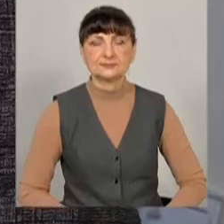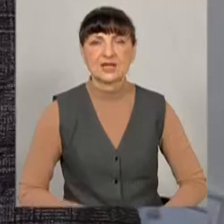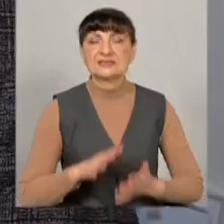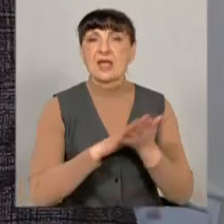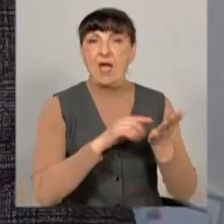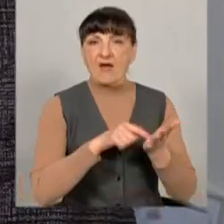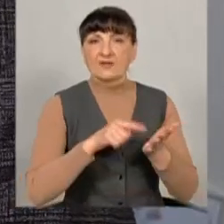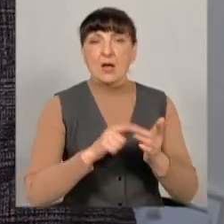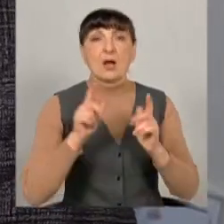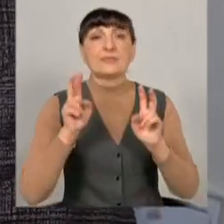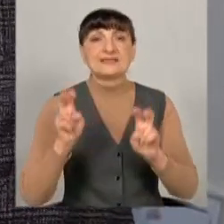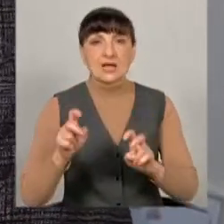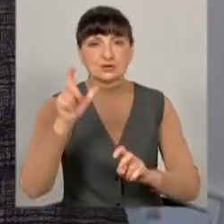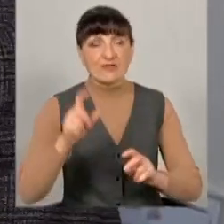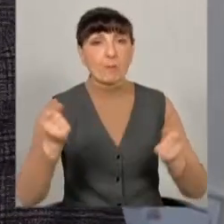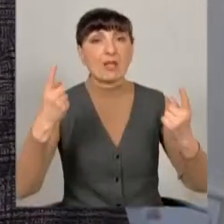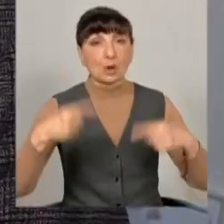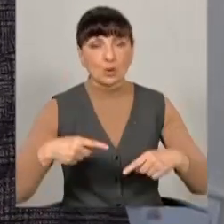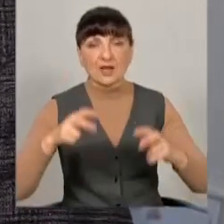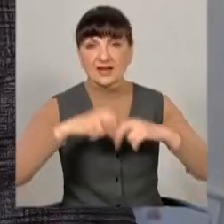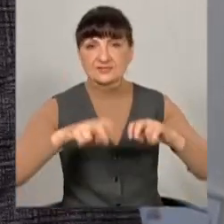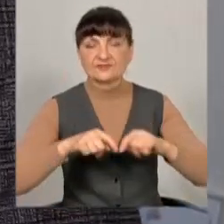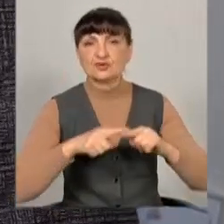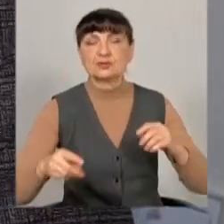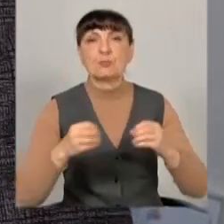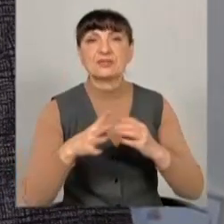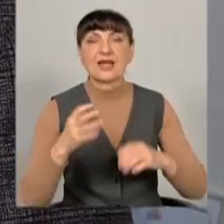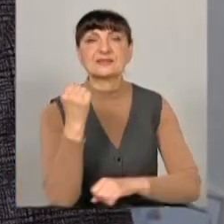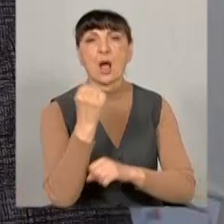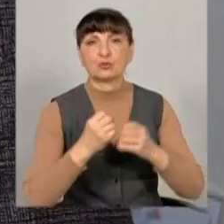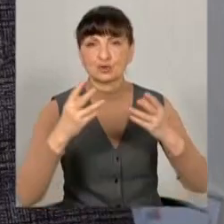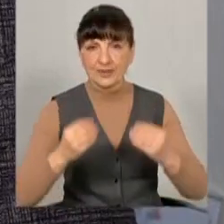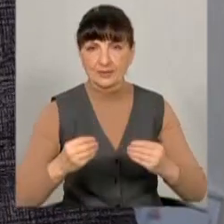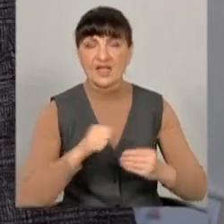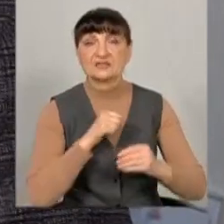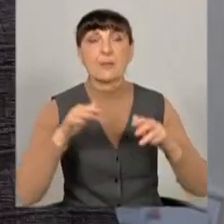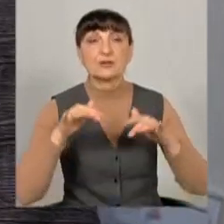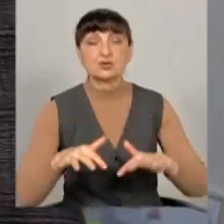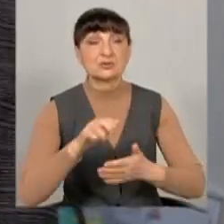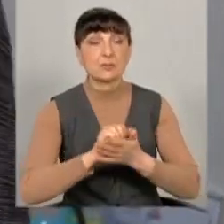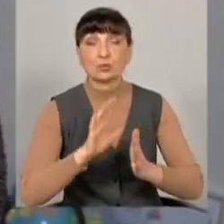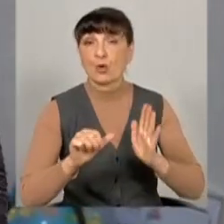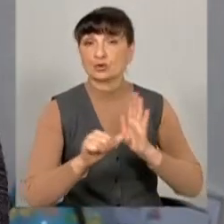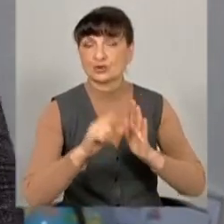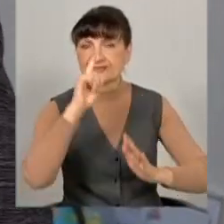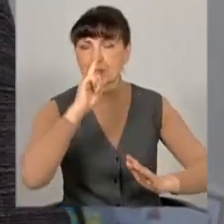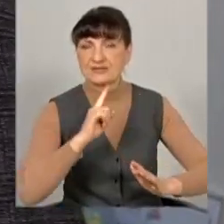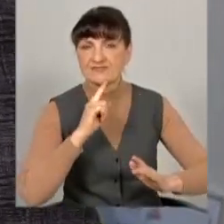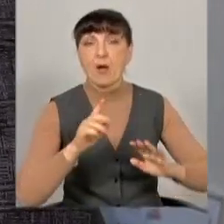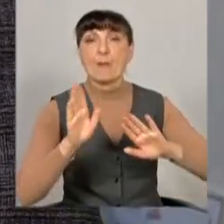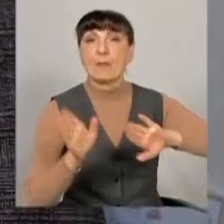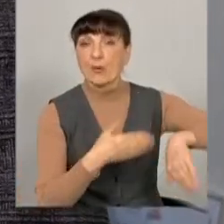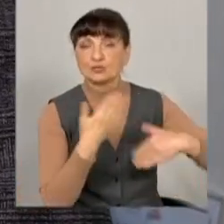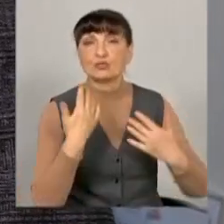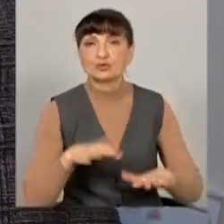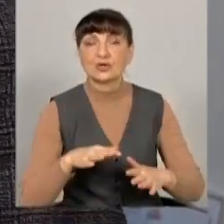Заявка о признании гражданина банкротом рассматривается в течение 15 рабочих дней. Сама процедура занимает 6 месяцев. По истечении этого